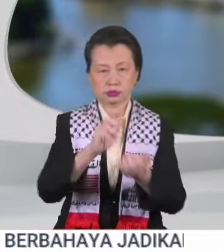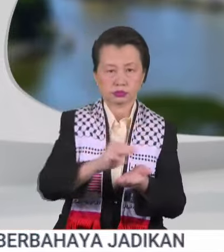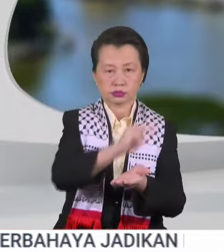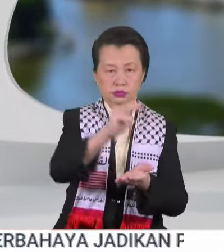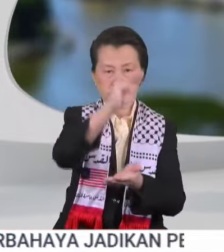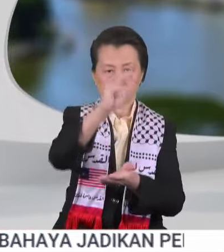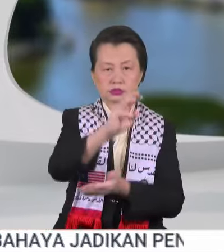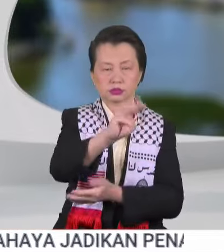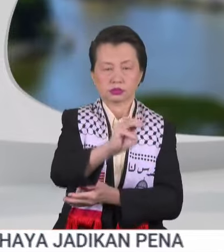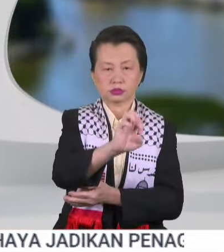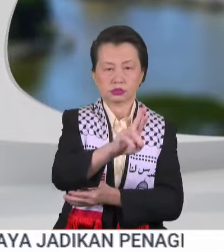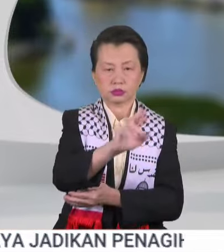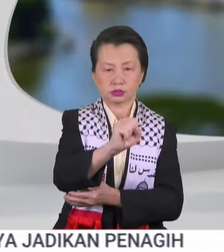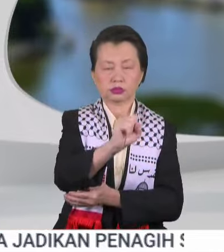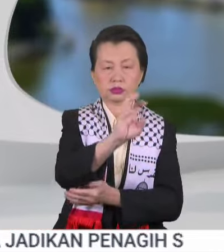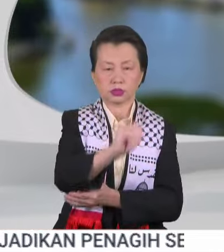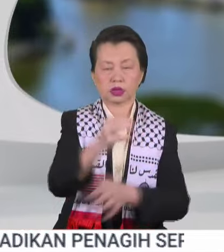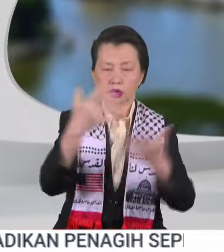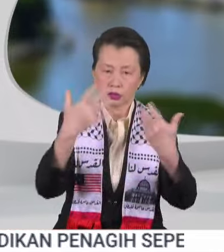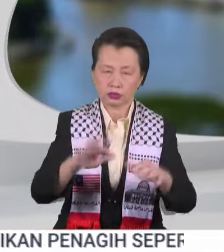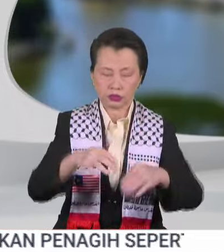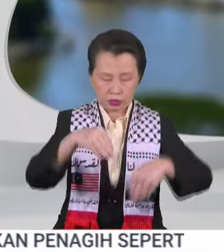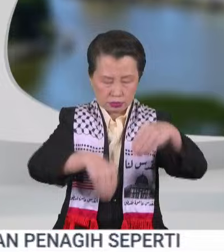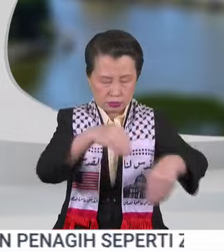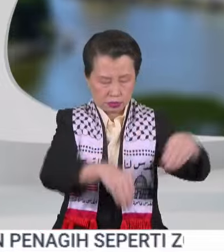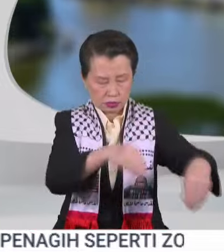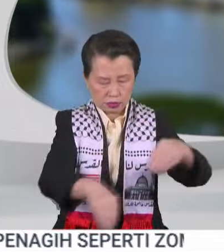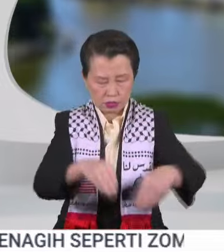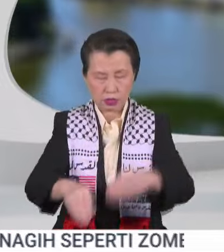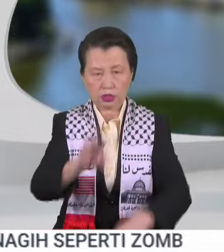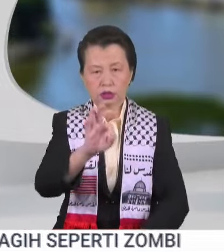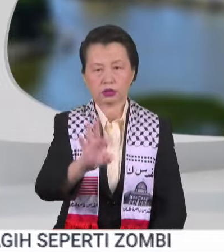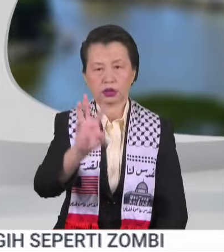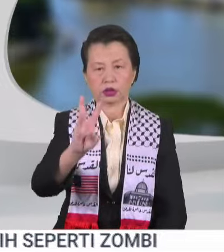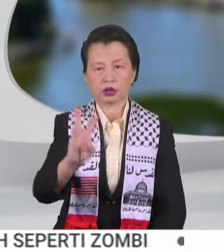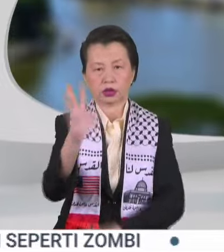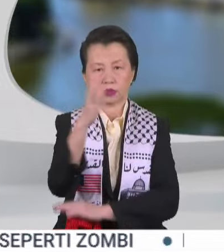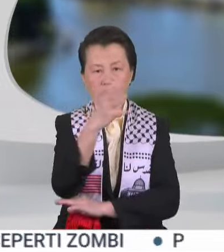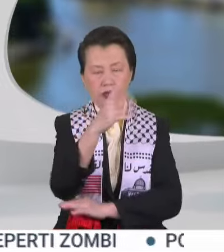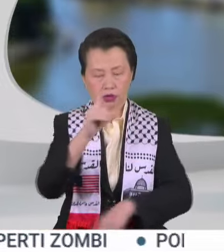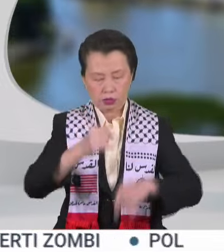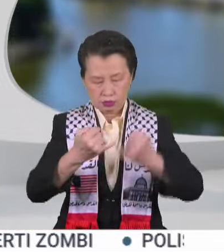Sains MARA MRSM telah menanam sebanyak 96 anak pokok